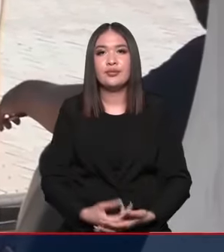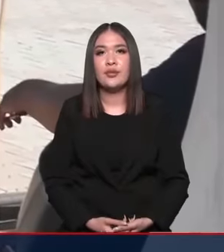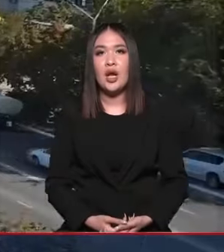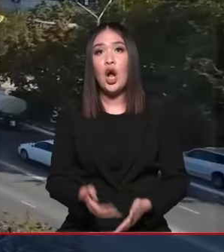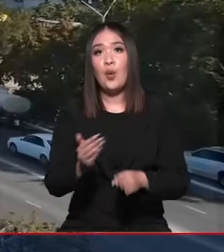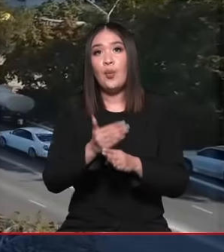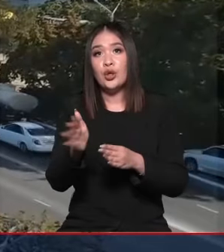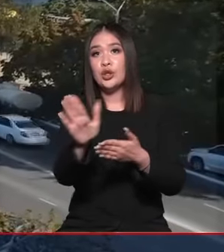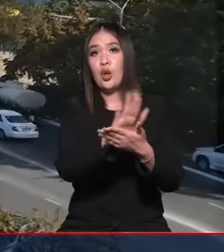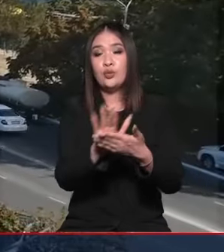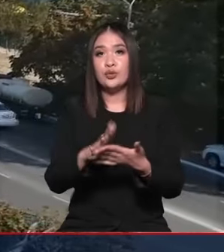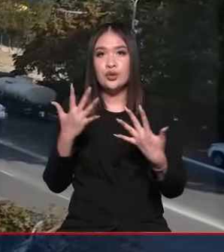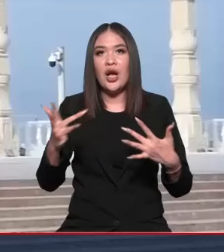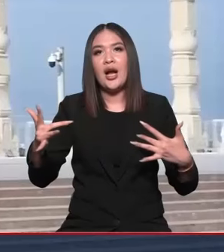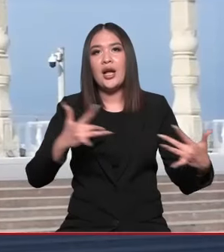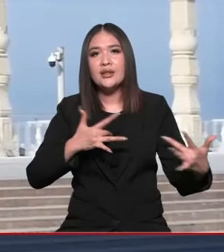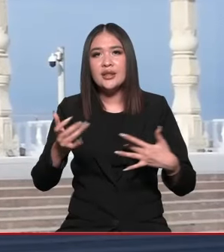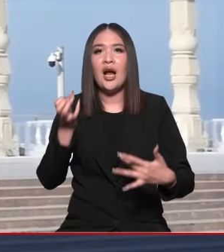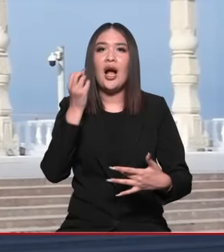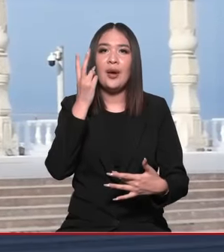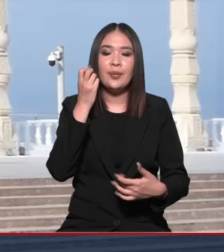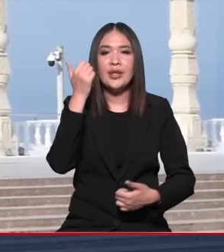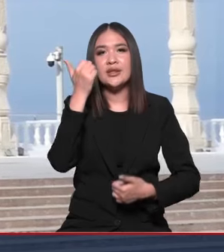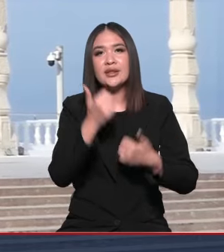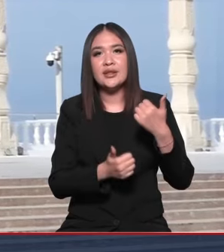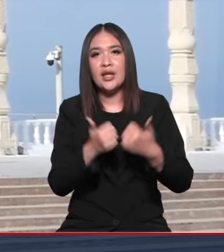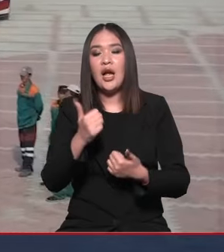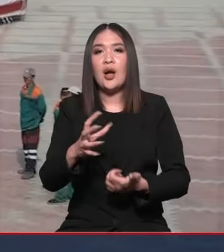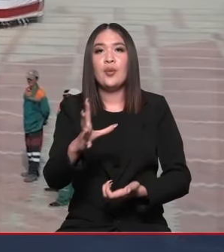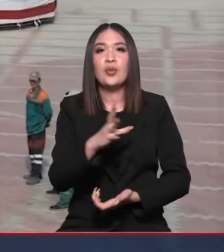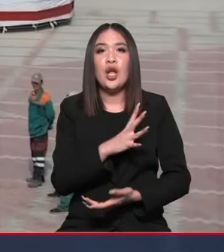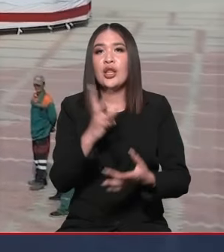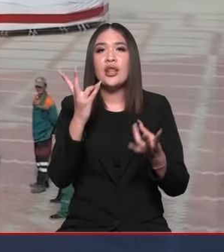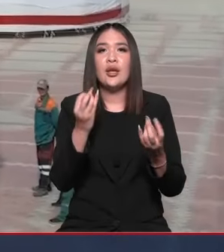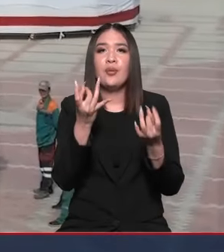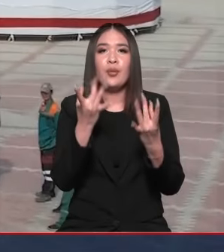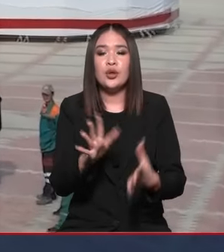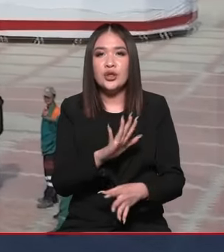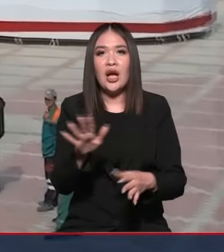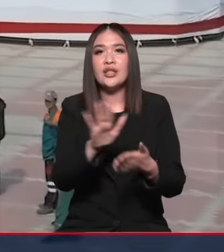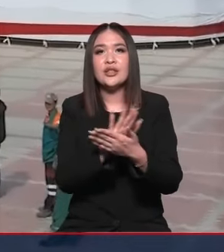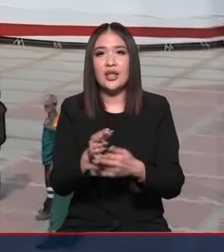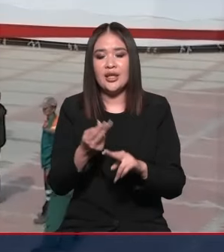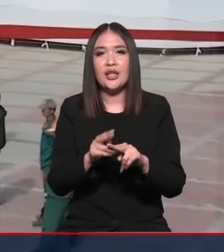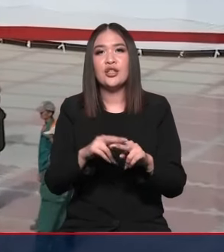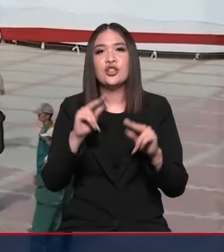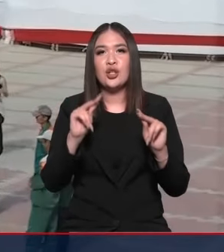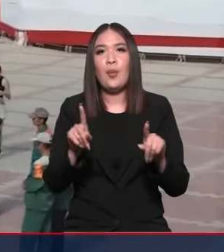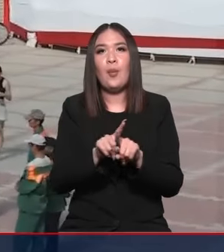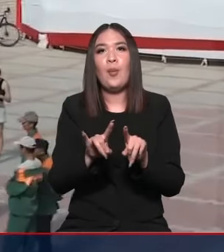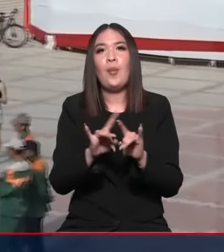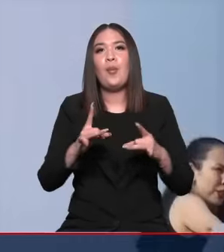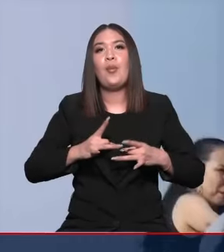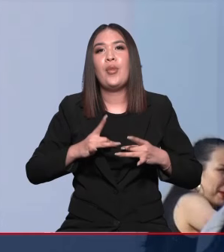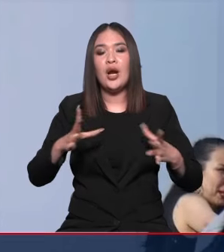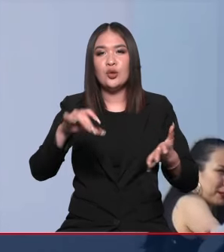После генеральной уборки концерт, обед, состязания организаторы отмечают. Это не просто акция чистоты. Это настоящий праздник, где приняли